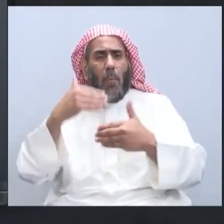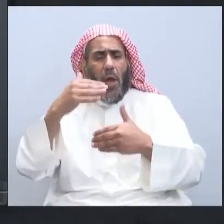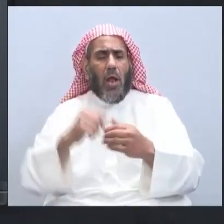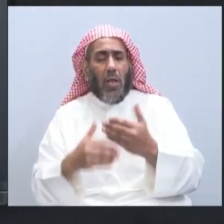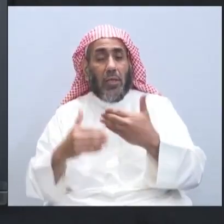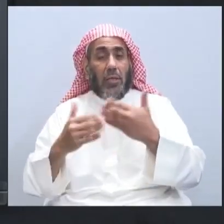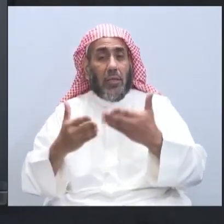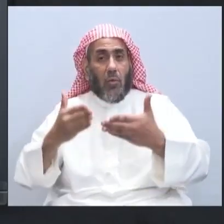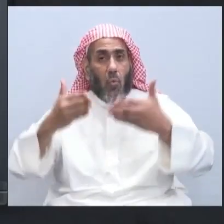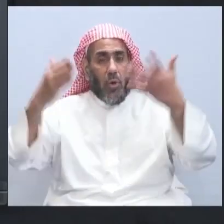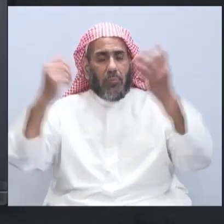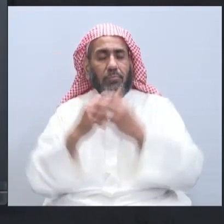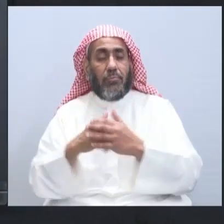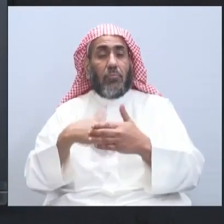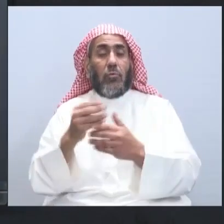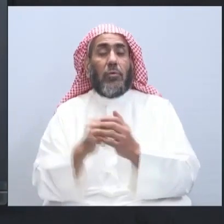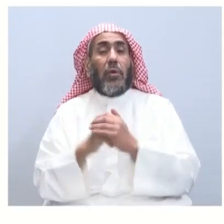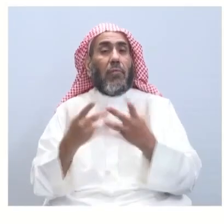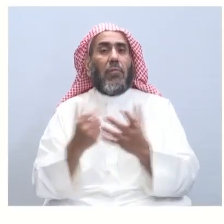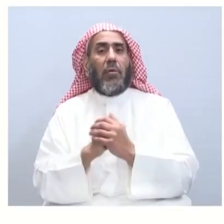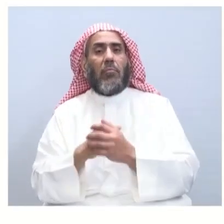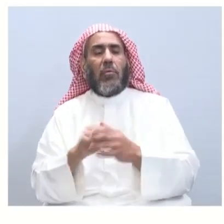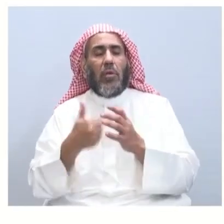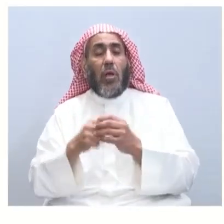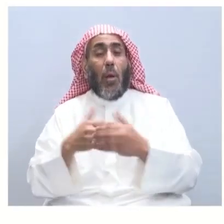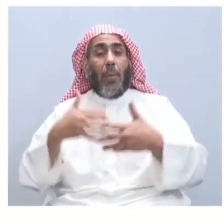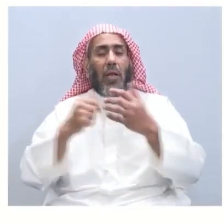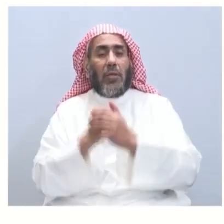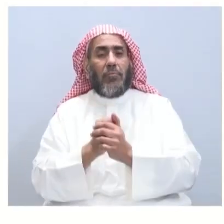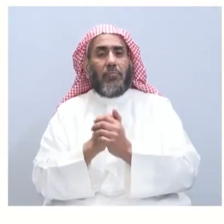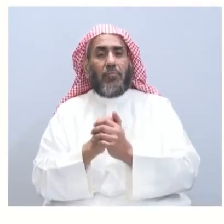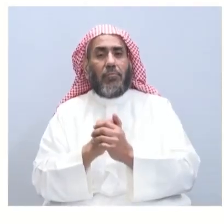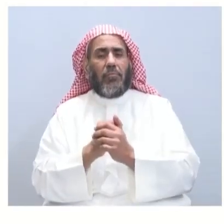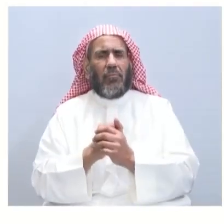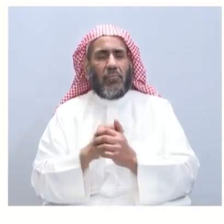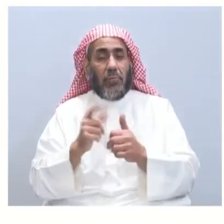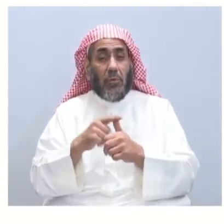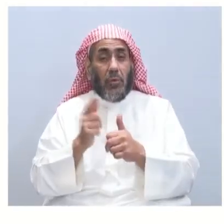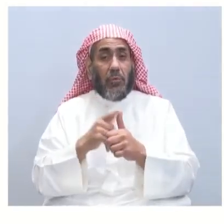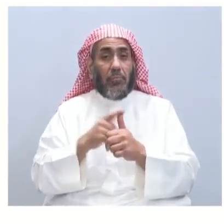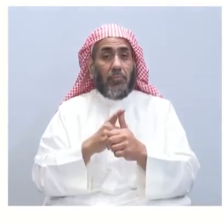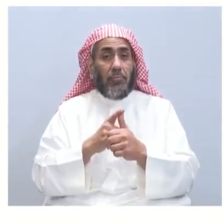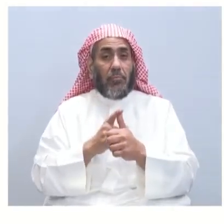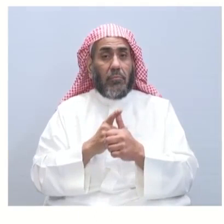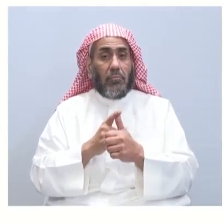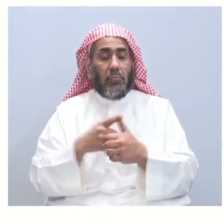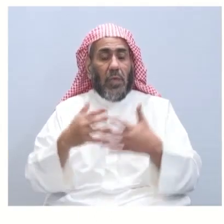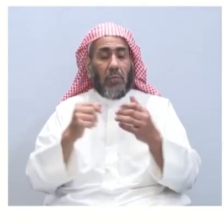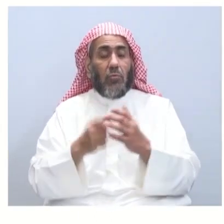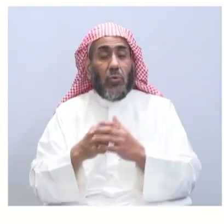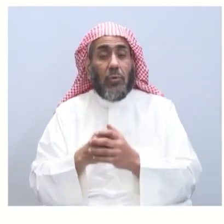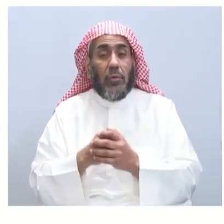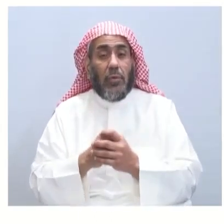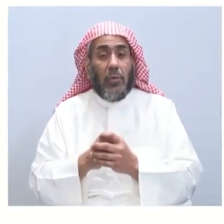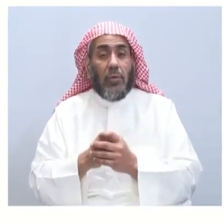حتى تطور ووصل الى ما وصل اليه بدايه مراحل الادب السعودي طبعا المرحله الاولى في الادب السعودي